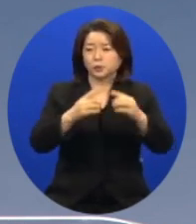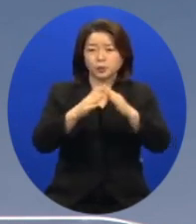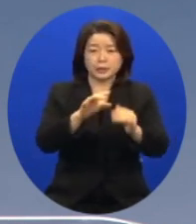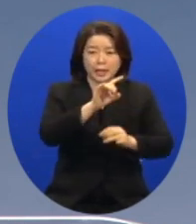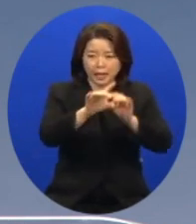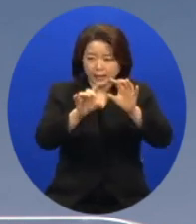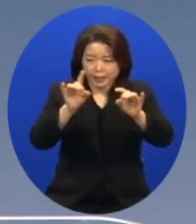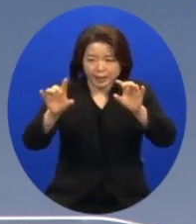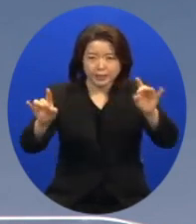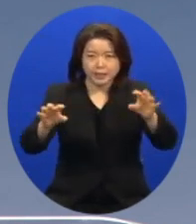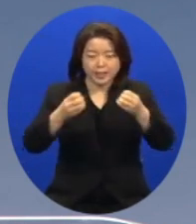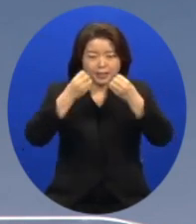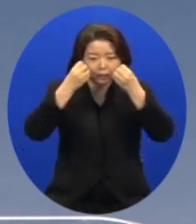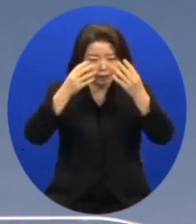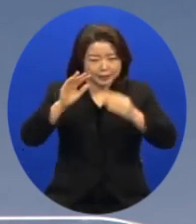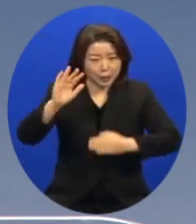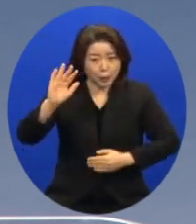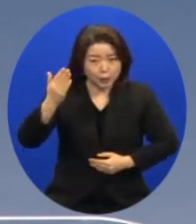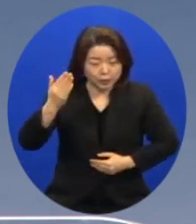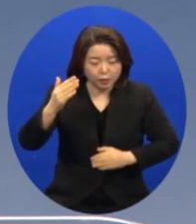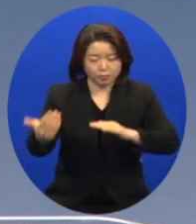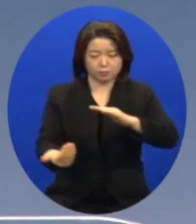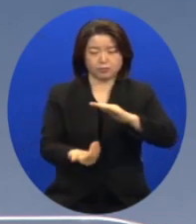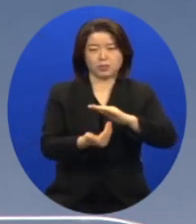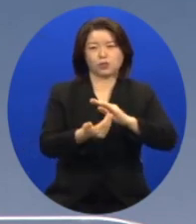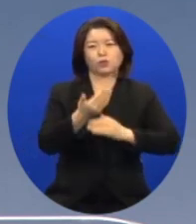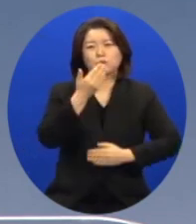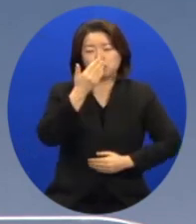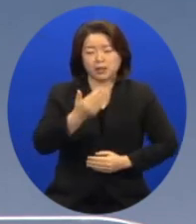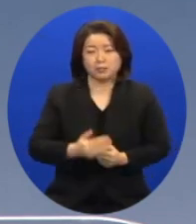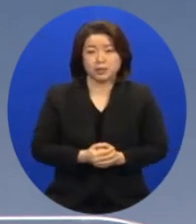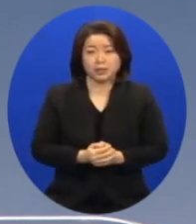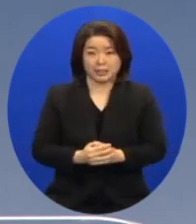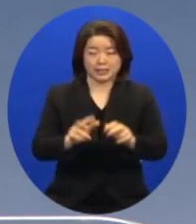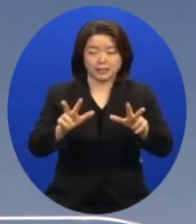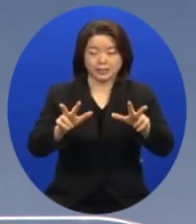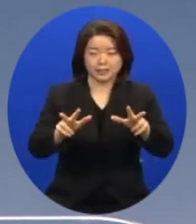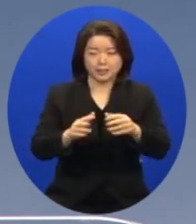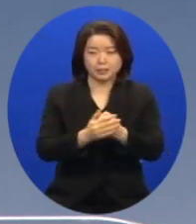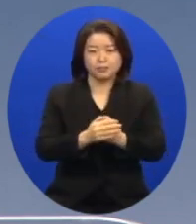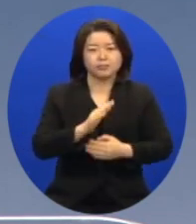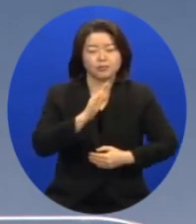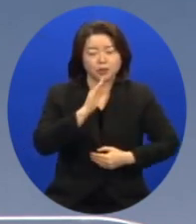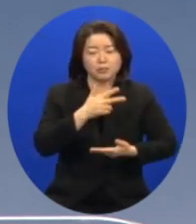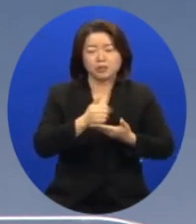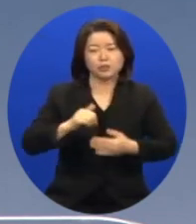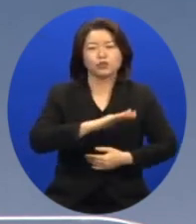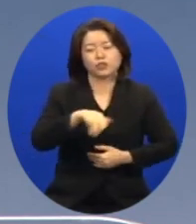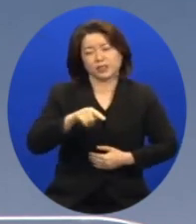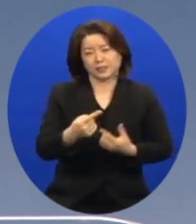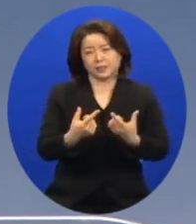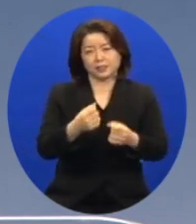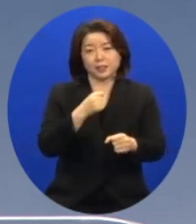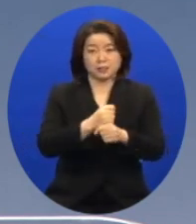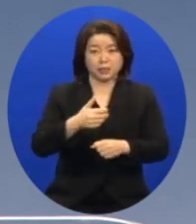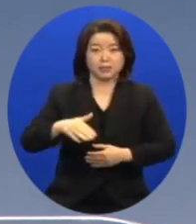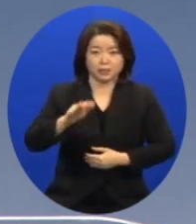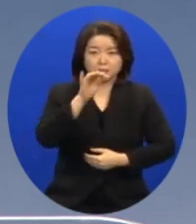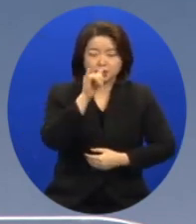새로워 지게 되면서 이루어지는 것입니다 지금이야말로 주님이 우리를 그렇게 만들고 계시지